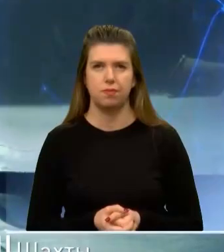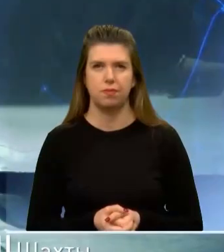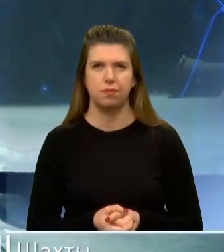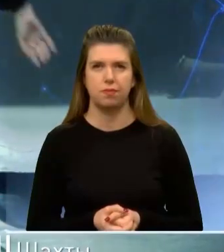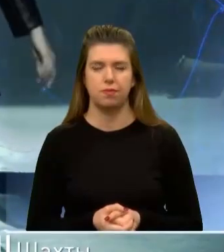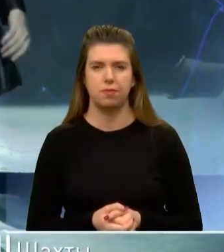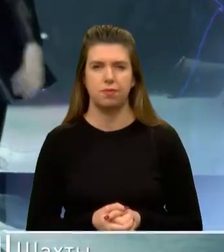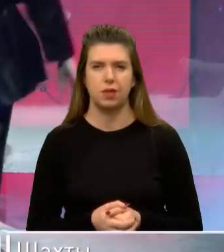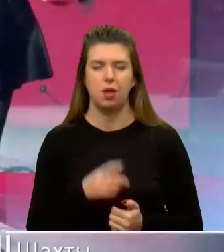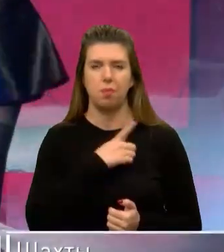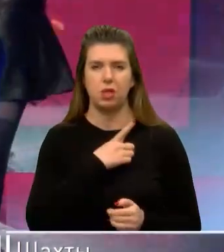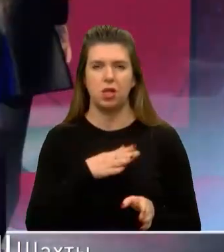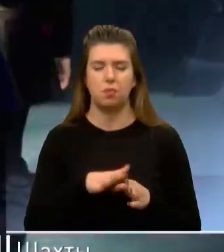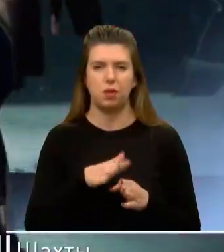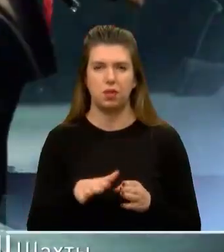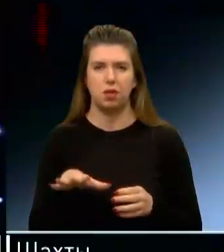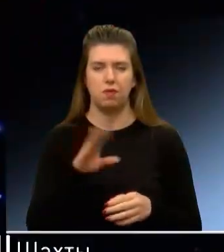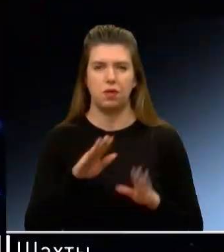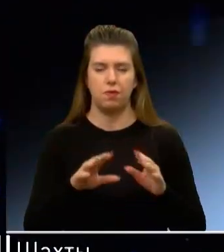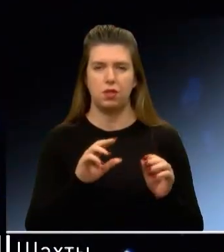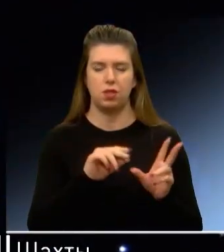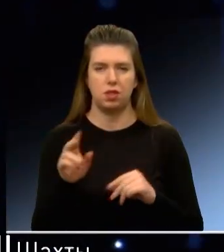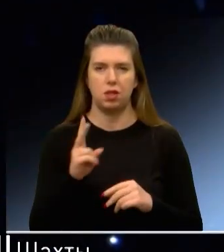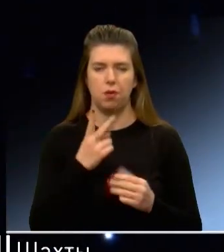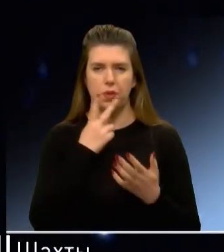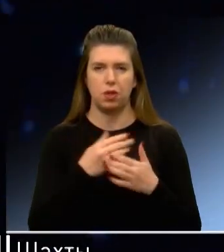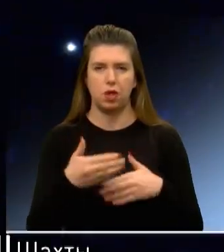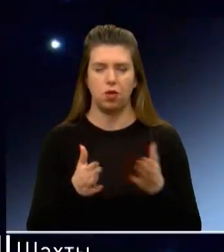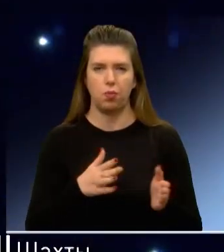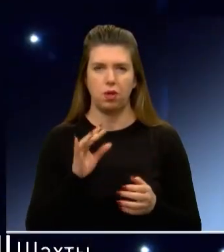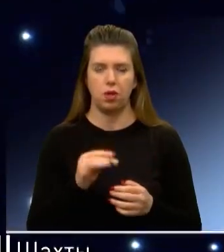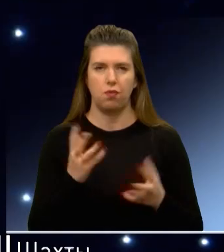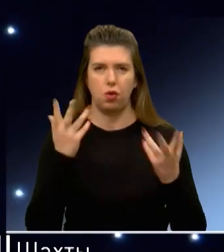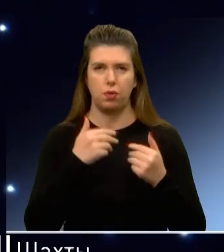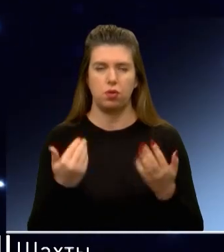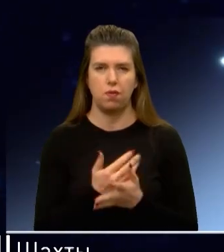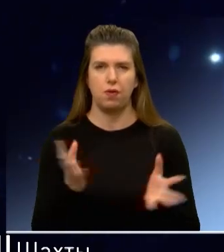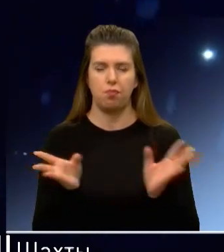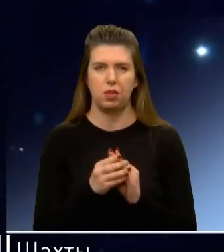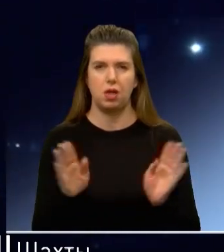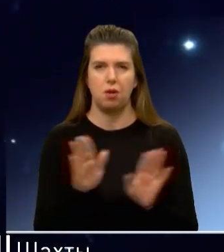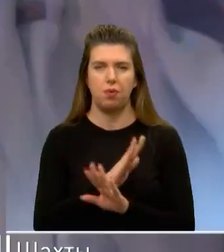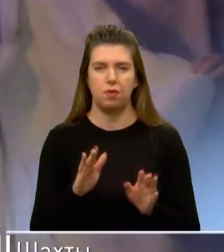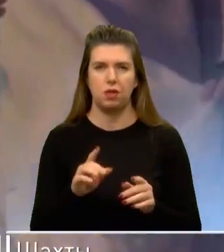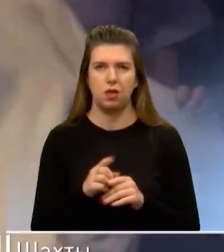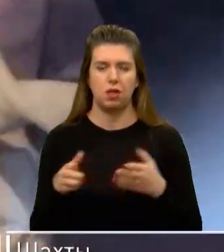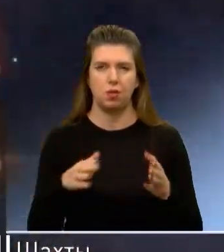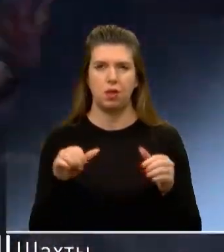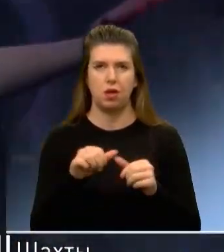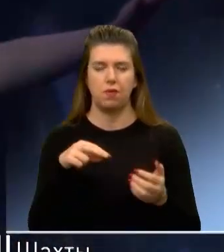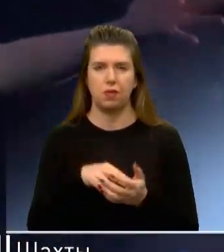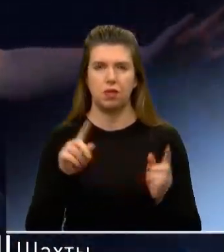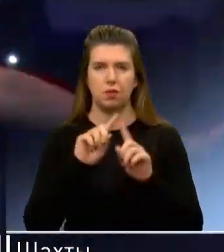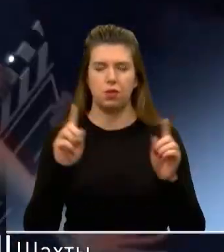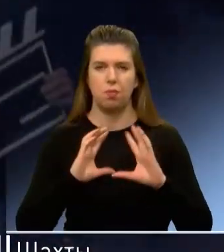удовольствие мечты исполняет продавец счастья стоит заглянуть в коробку и вот влюблённый снова вместе певицы из придорожного кафе становятся